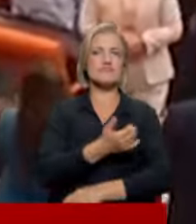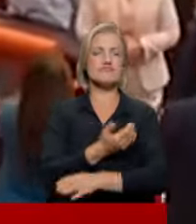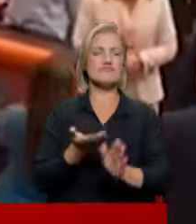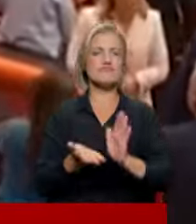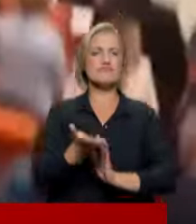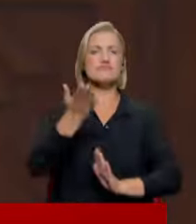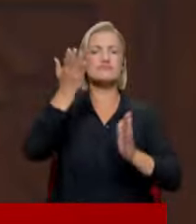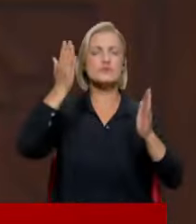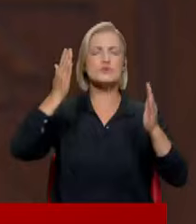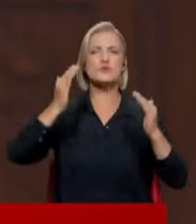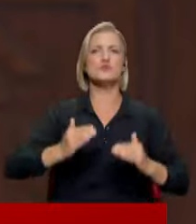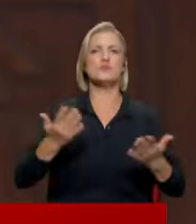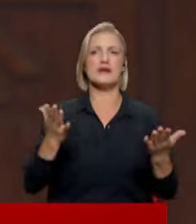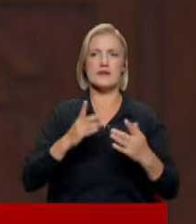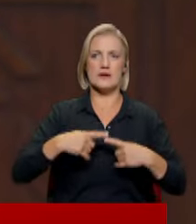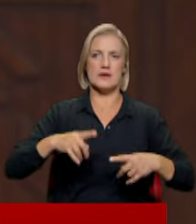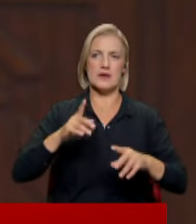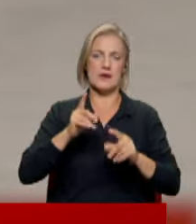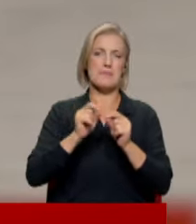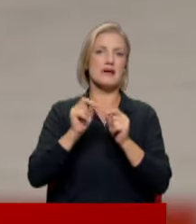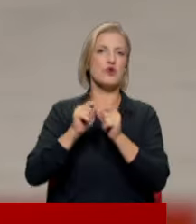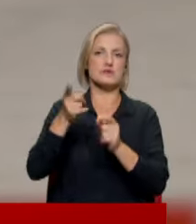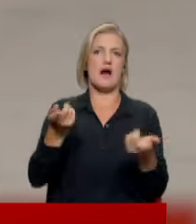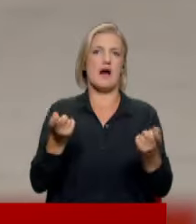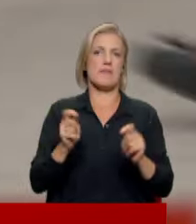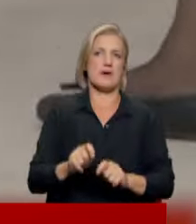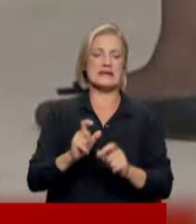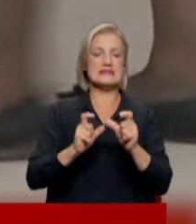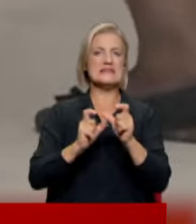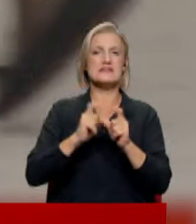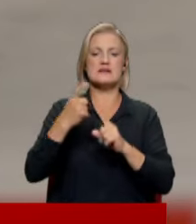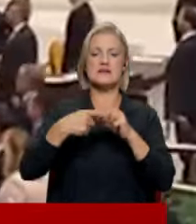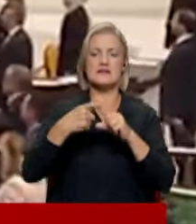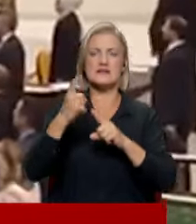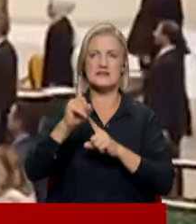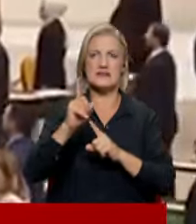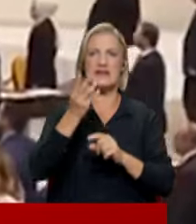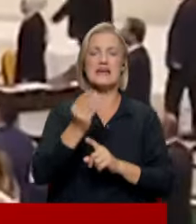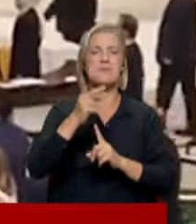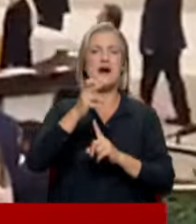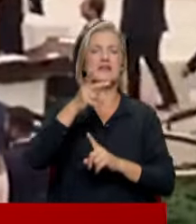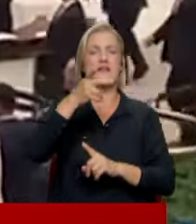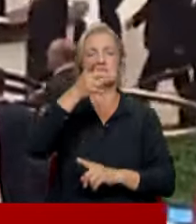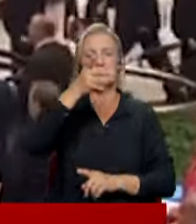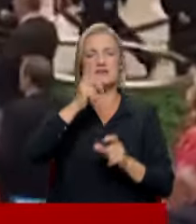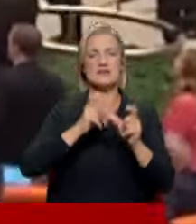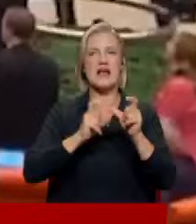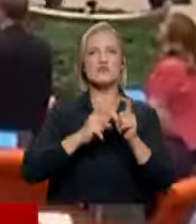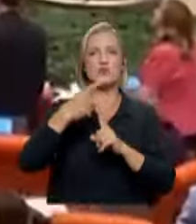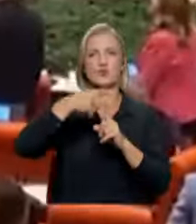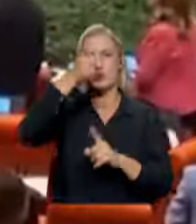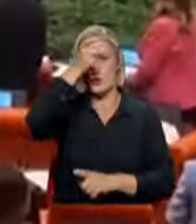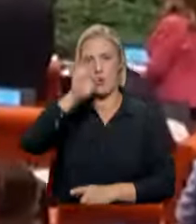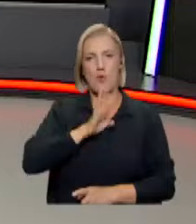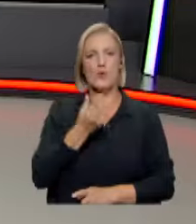Tansiyonun bir an olsun düşmediği genel kurulu kapattı Bekir Bozdağ. DEM Partili Sırrı Sakık ve İYİ Partili Selçuk Türkoğlu'na uyarı cezası vererek.